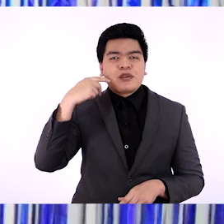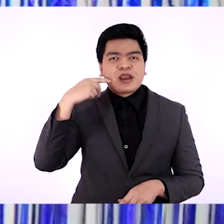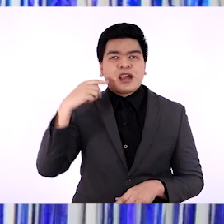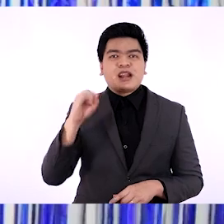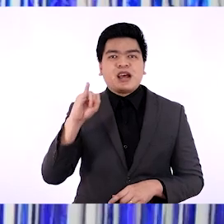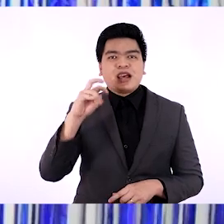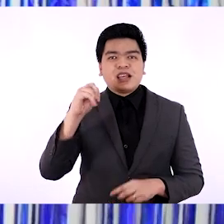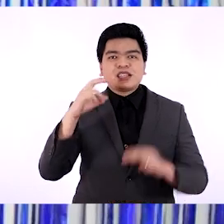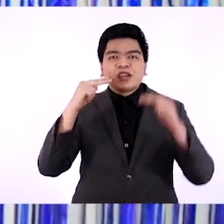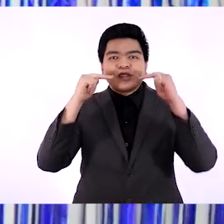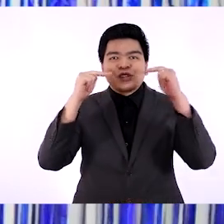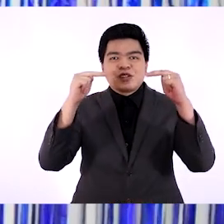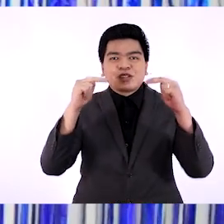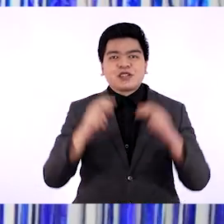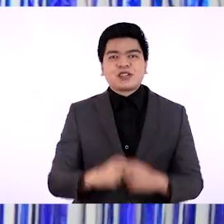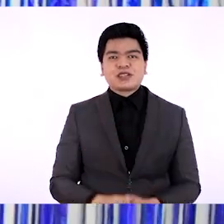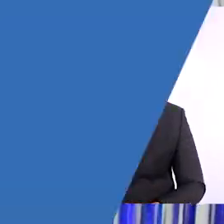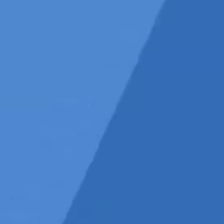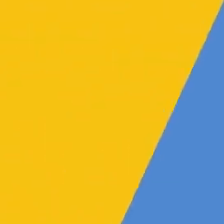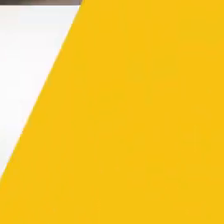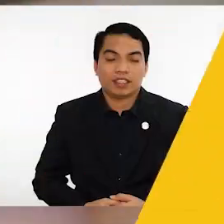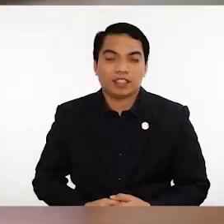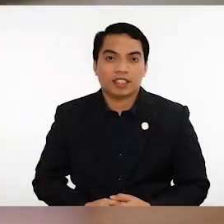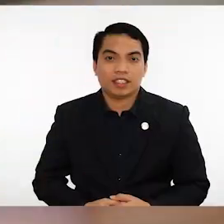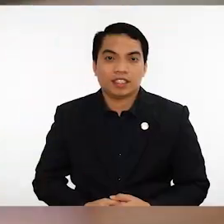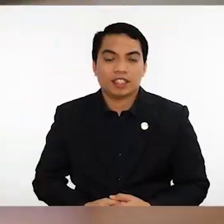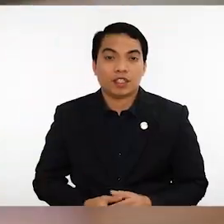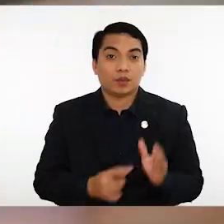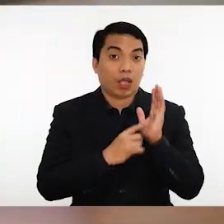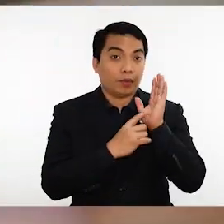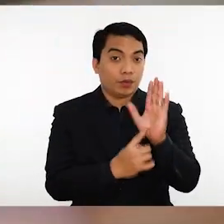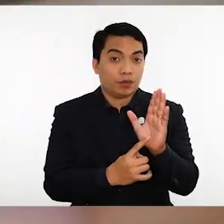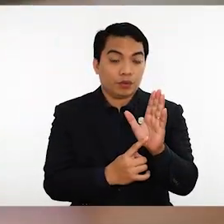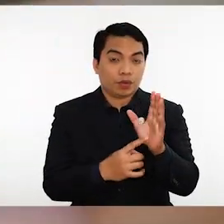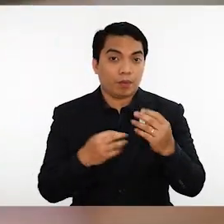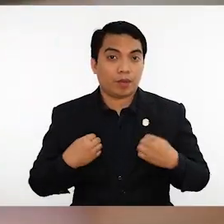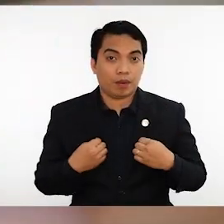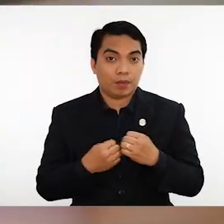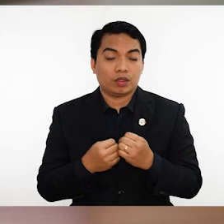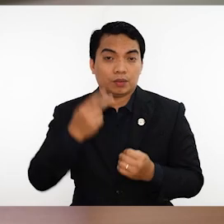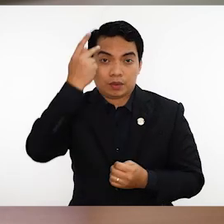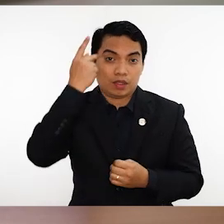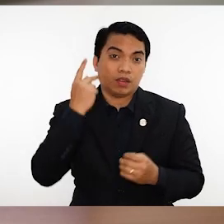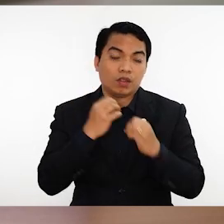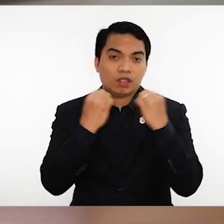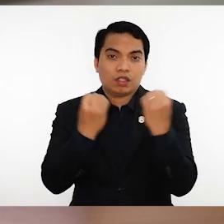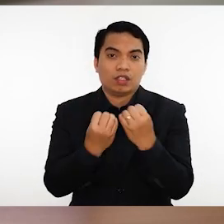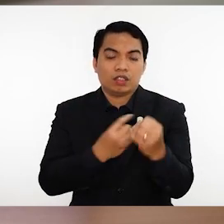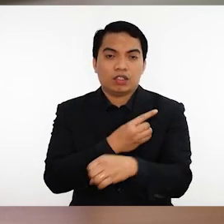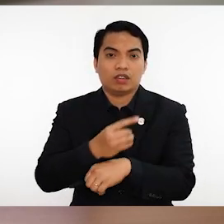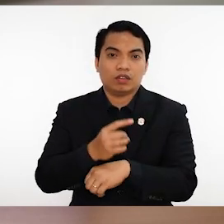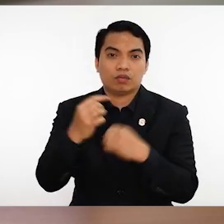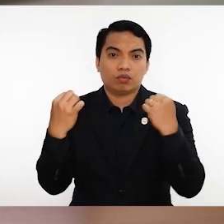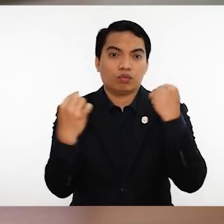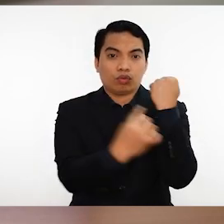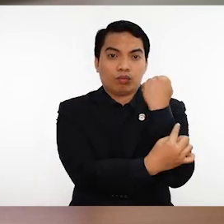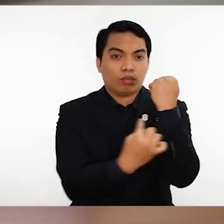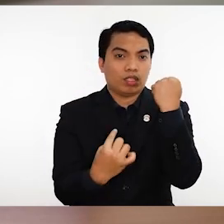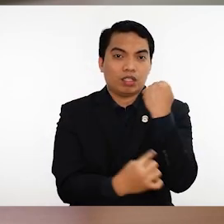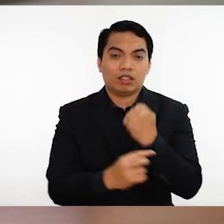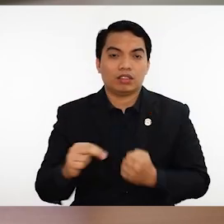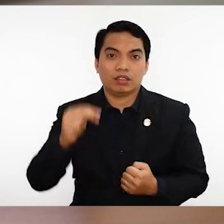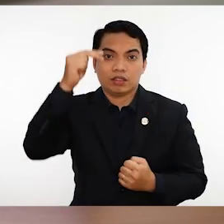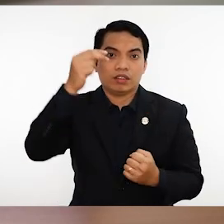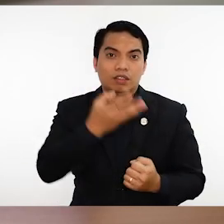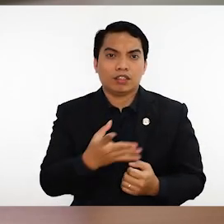Iglesia ni Cristo News Network. Ipinakita ng mga nasa kapisan ng kadiwa sa distrito ng Zambales North ang